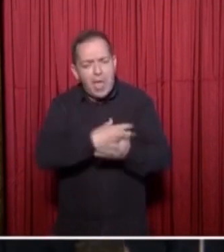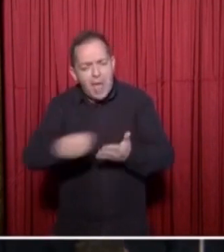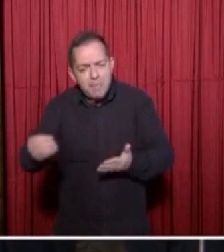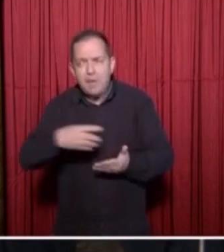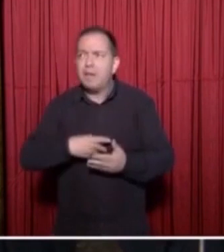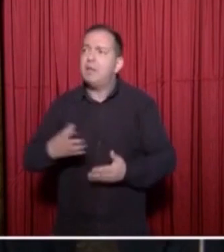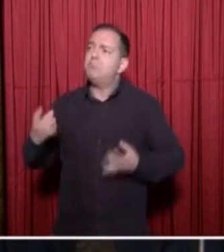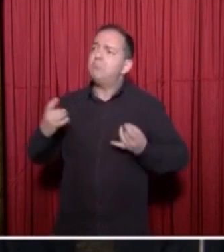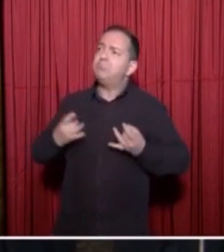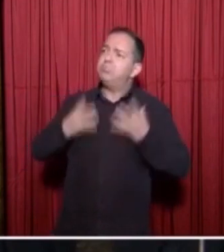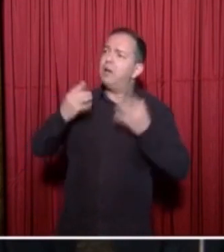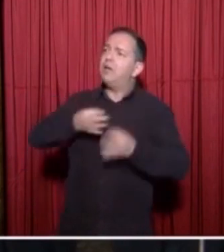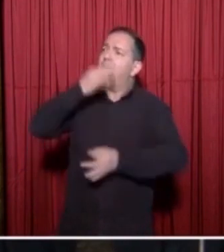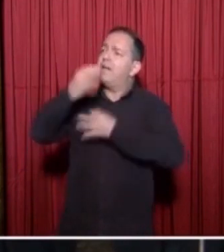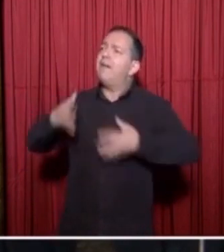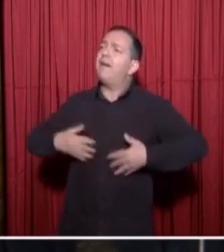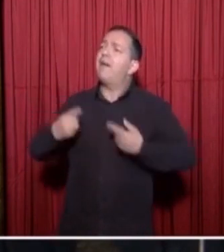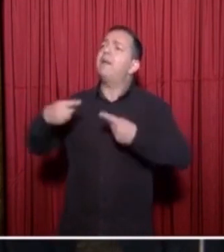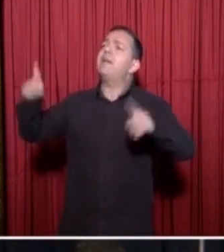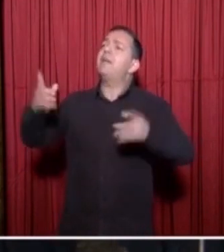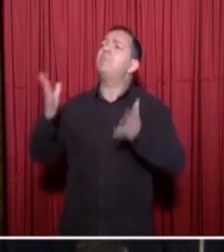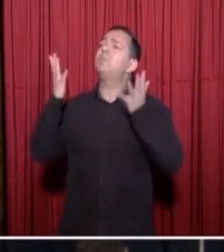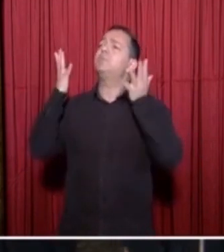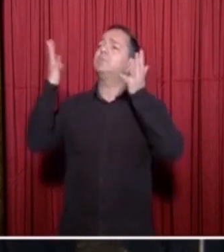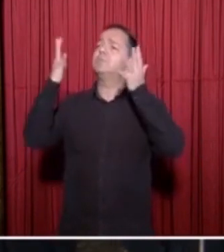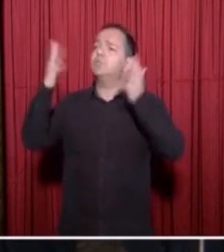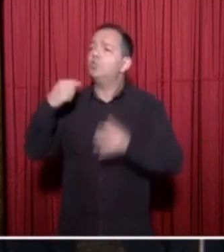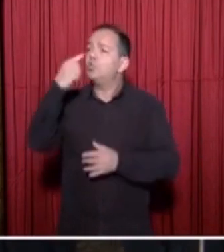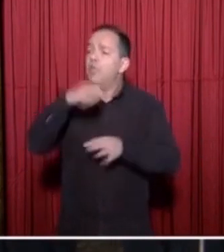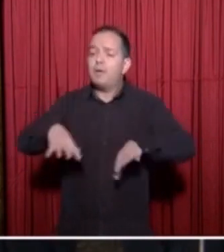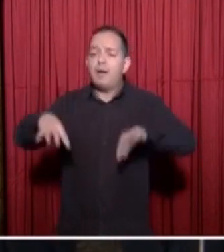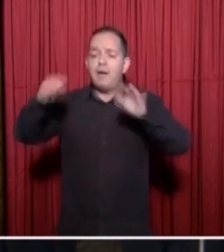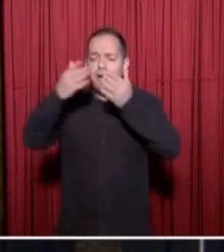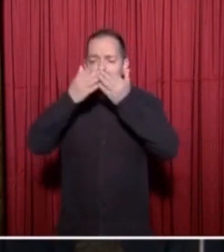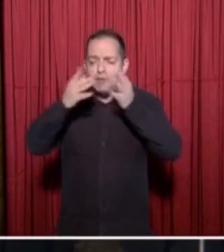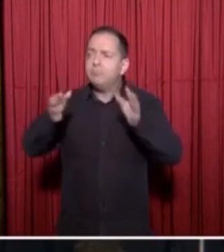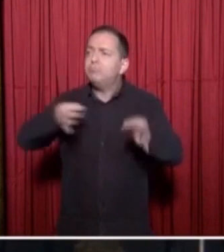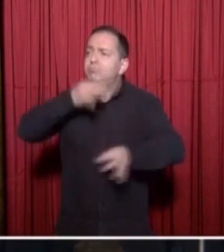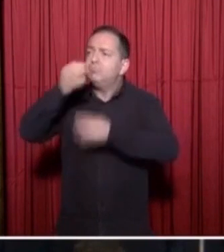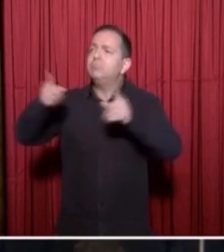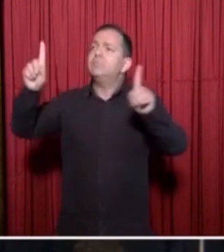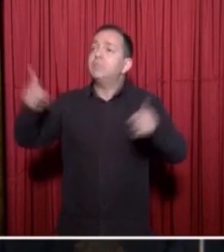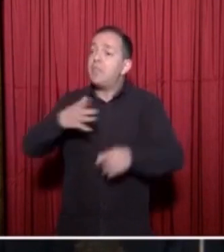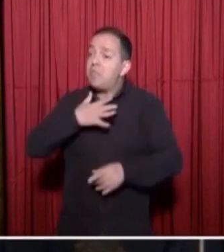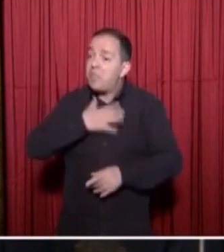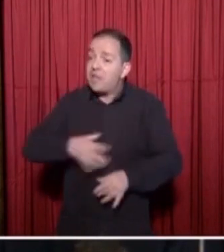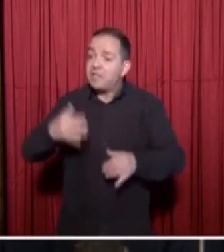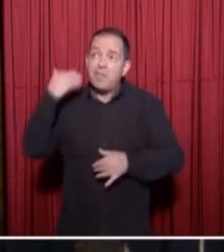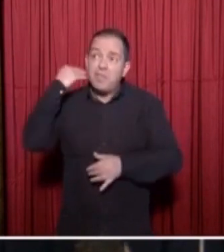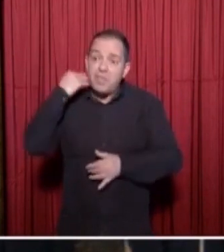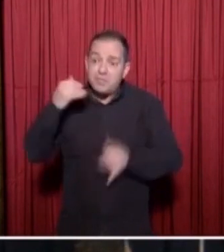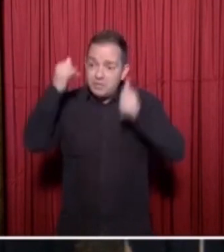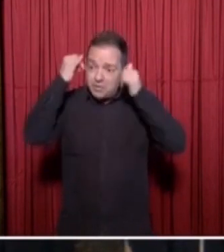τη δικαιοσύνη σου. Κύριε τα κύλη μου ανοίξεις και το στόμα μου αναγεννεί την ενεσύν σου. Ό,τι θέλησα στη Σία